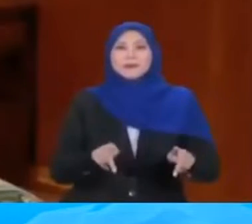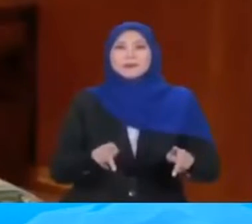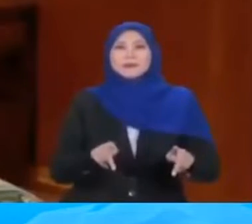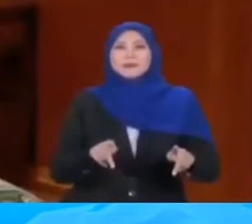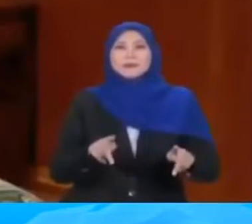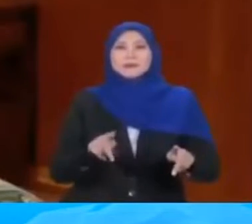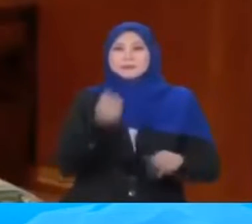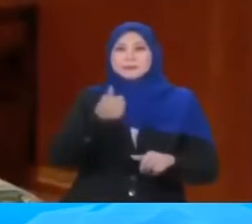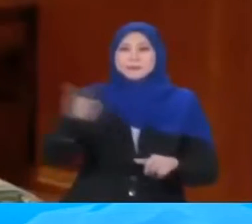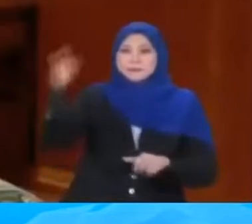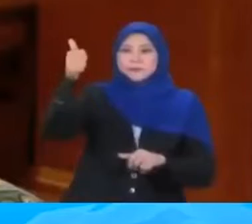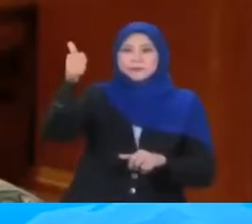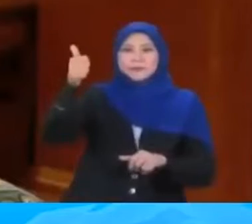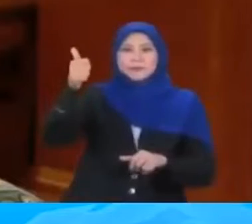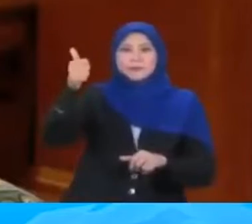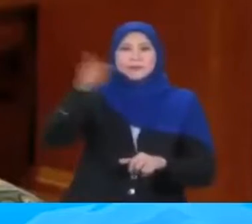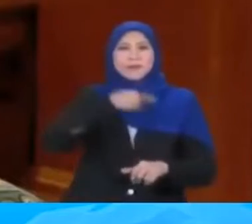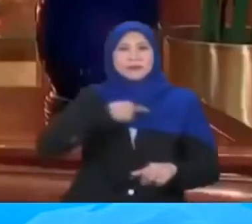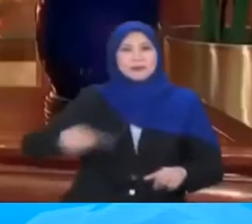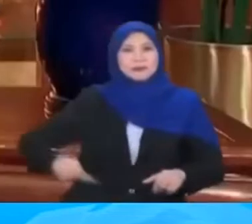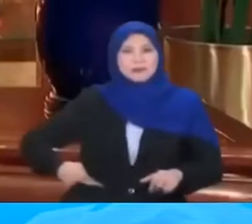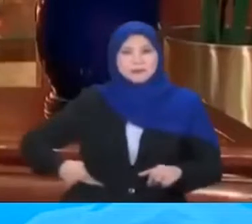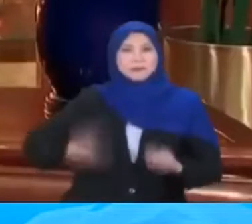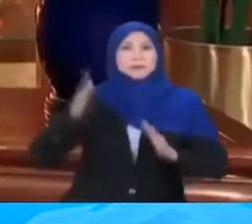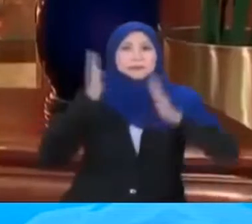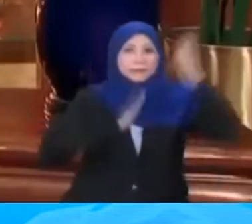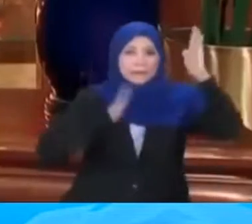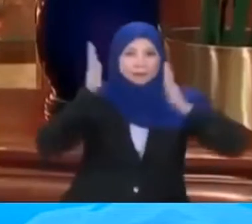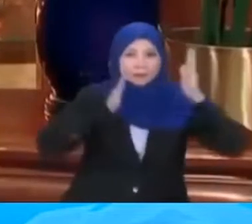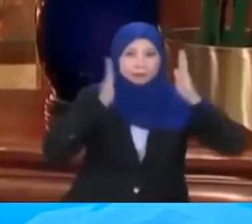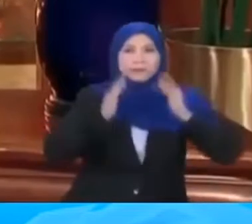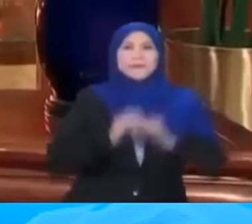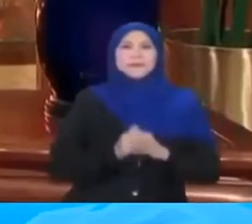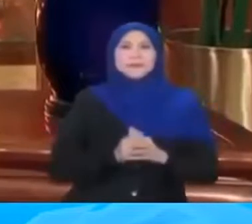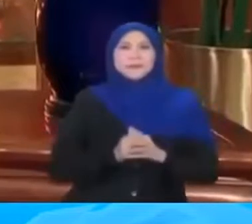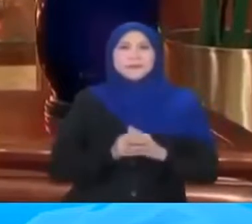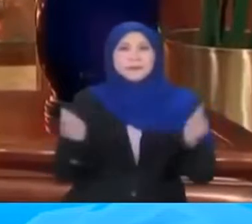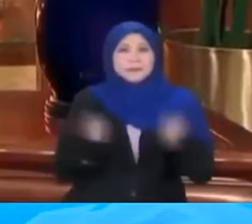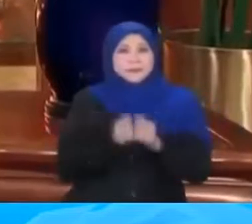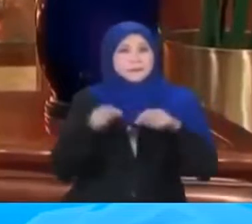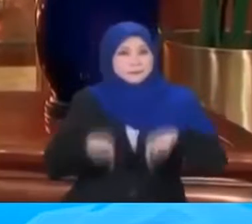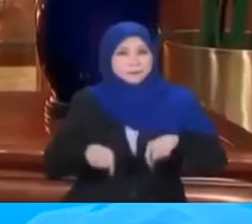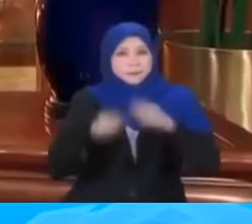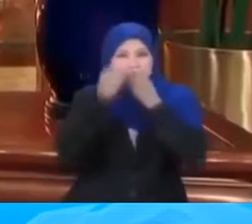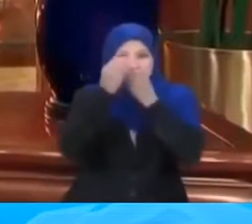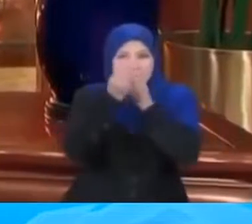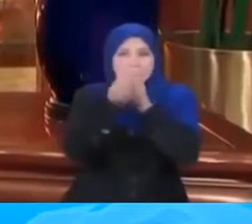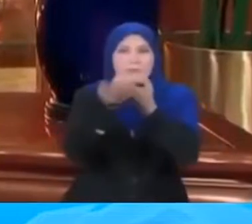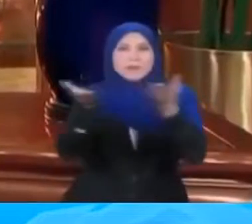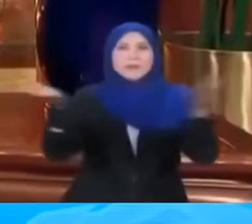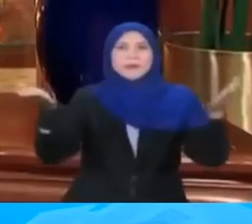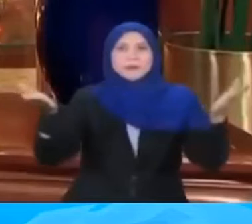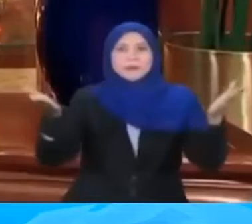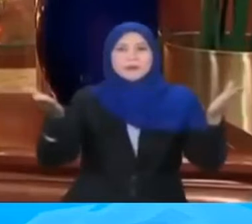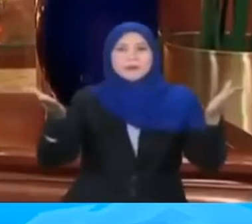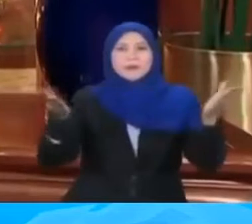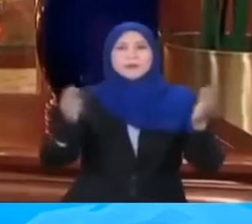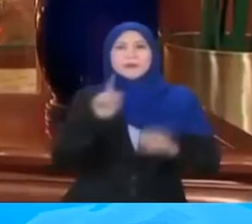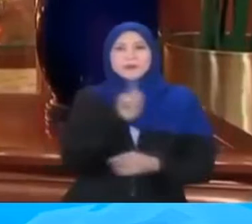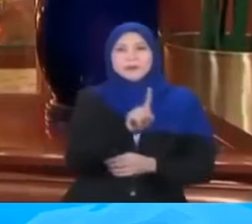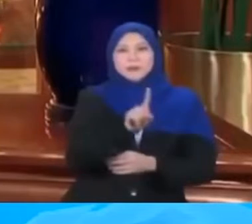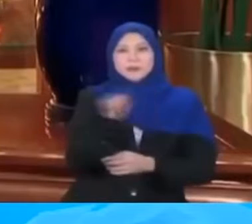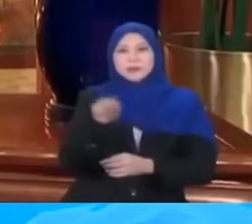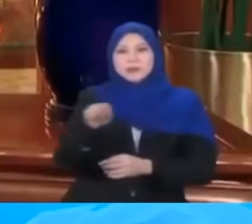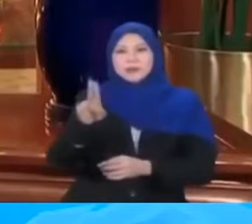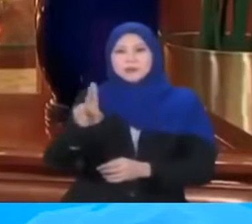menyimpanmu volt besar raja-raja Indonesia dengan ini mengistirahatkan bahwa satu